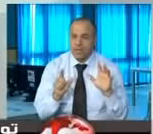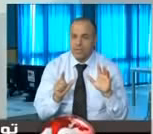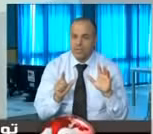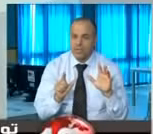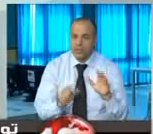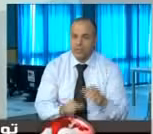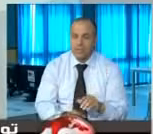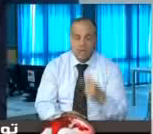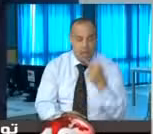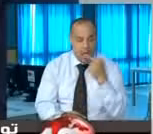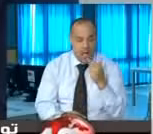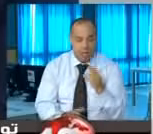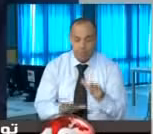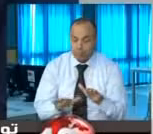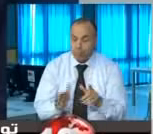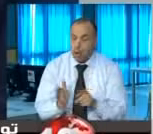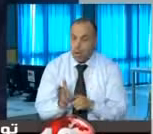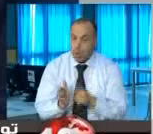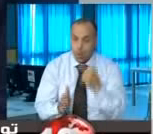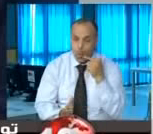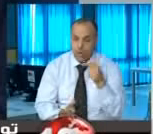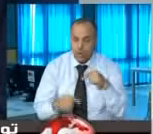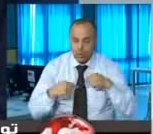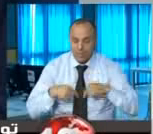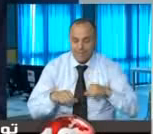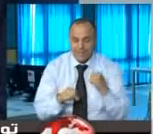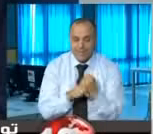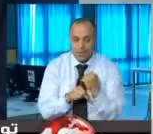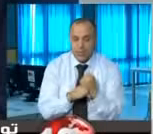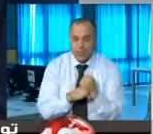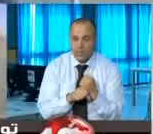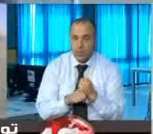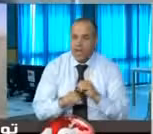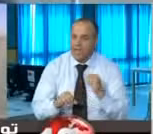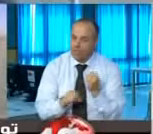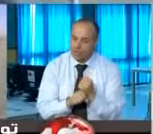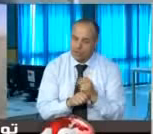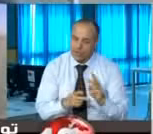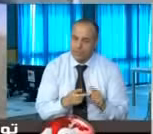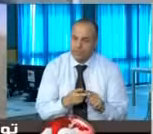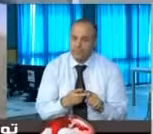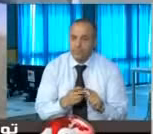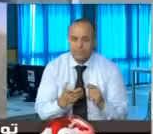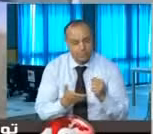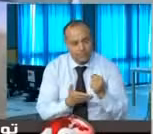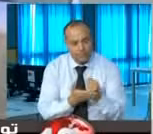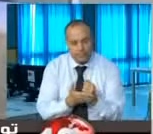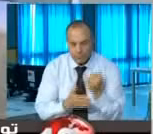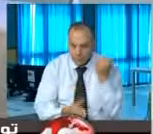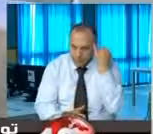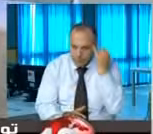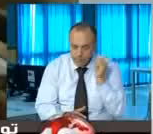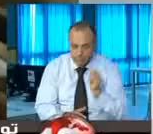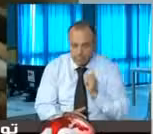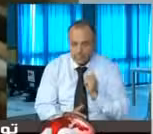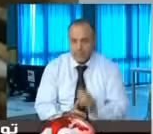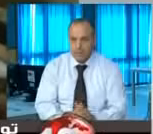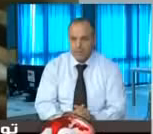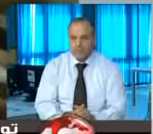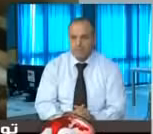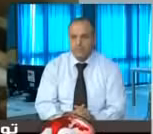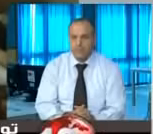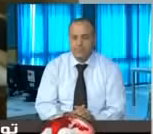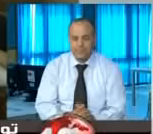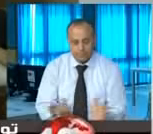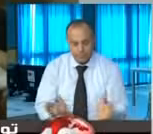2017 و2020 هو الإجراء الذي اتخذته وزارة التكوين المهني والتشغيل من أجل دفع المبادرة الخاصة. وجود 5